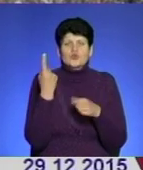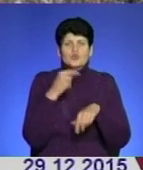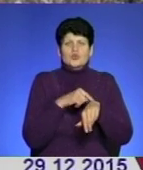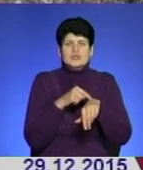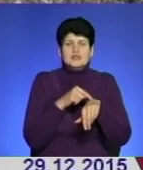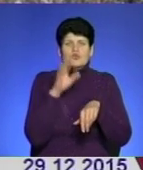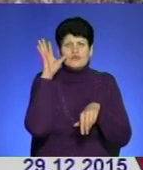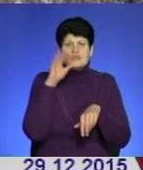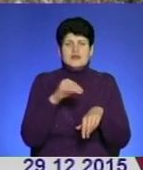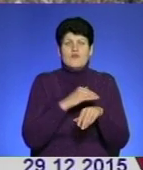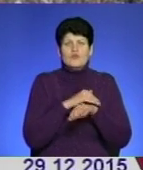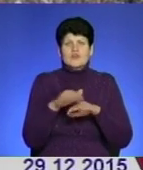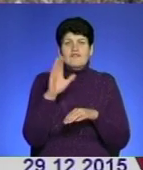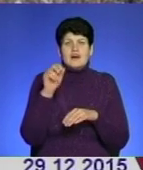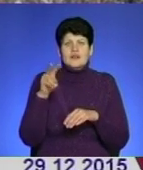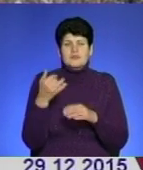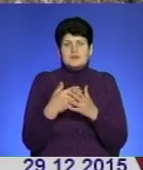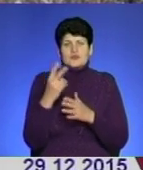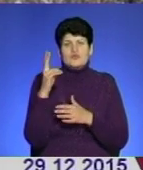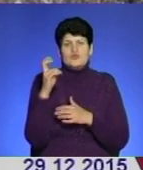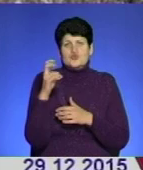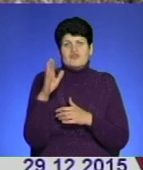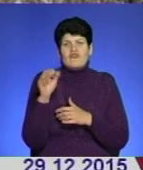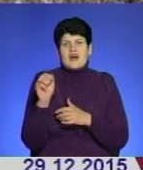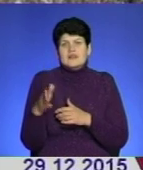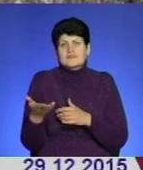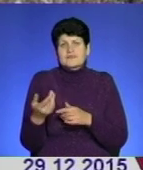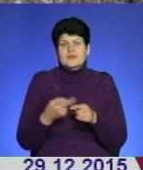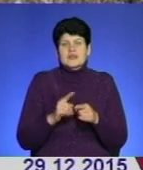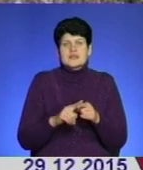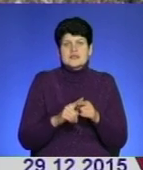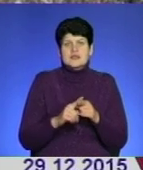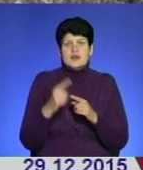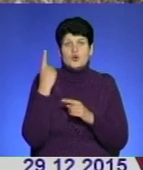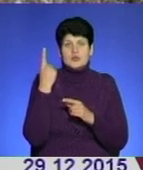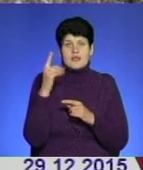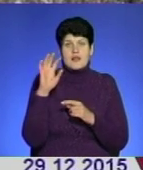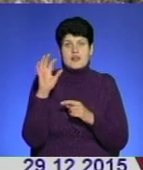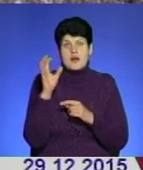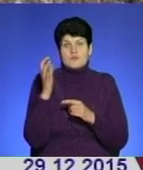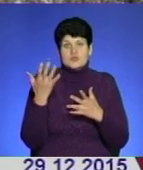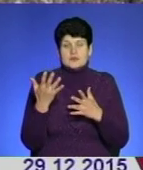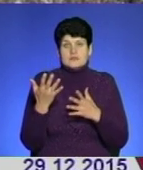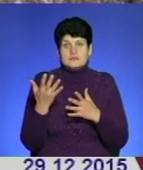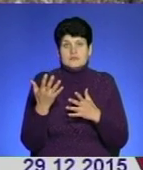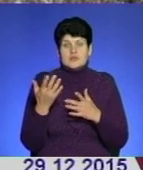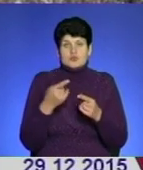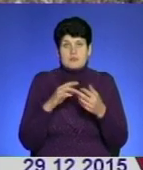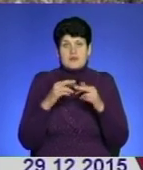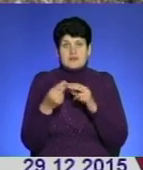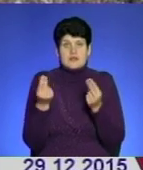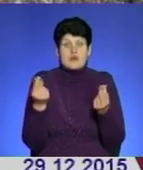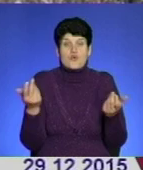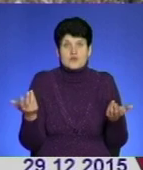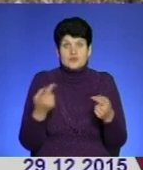разом, вся вулиця Вала споживає близько 200 ватт, тобто це як потужна 200-ваттна лампочка розжарювання. Тобто, якщо перевести на гроші,